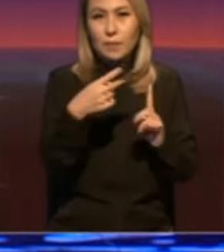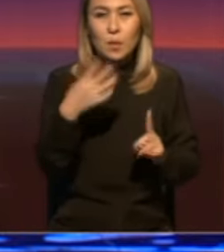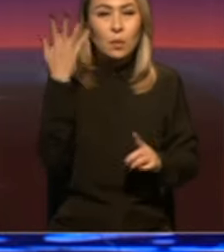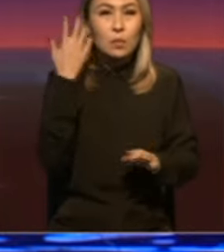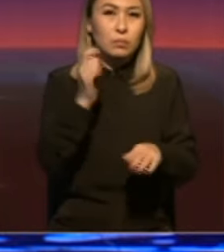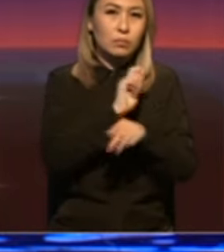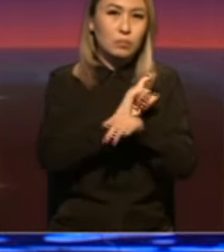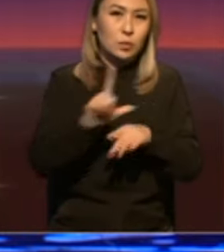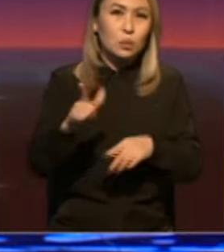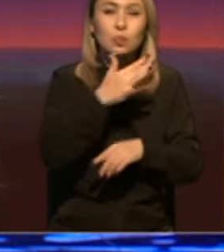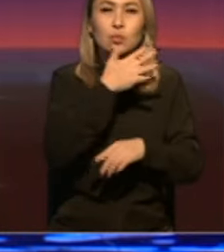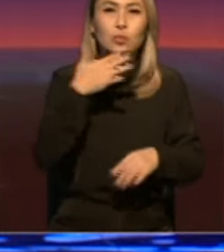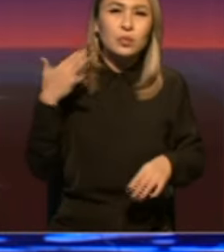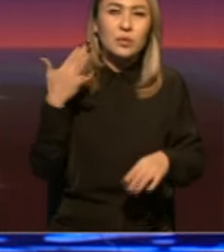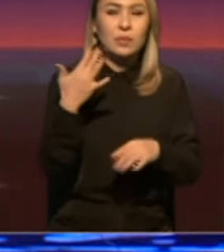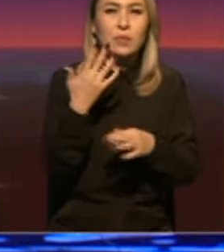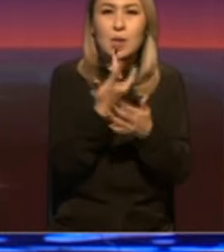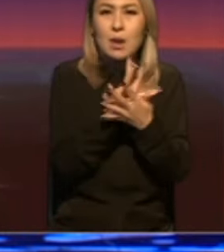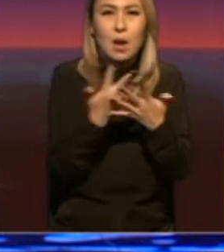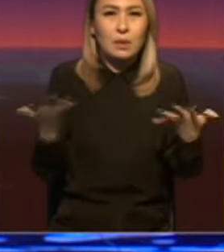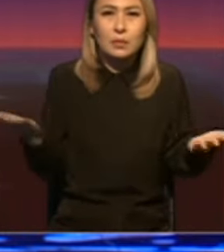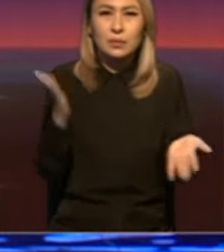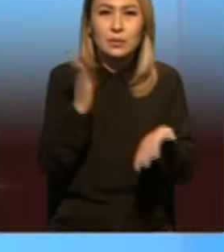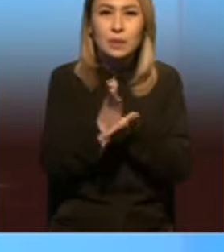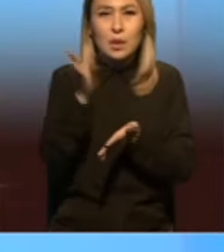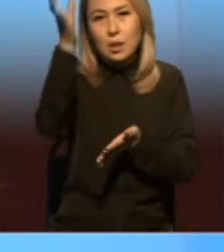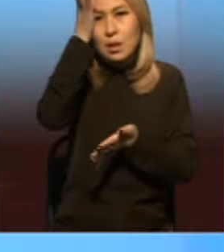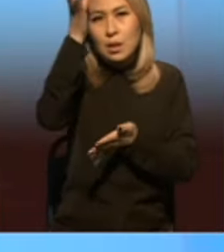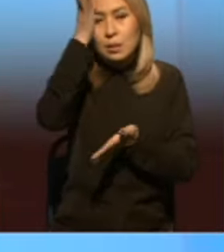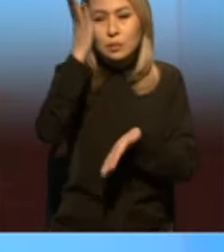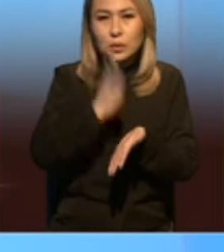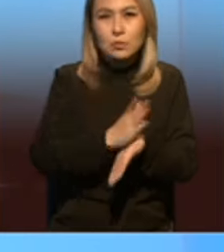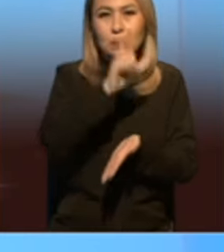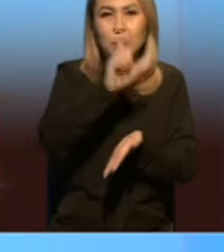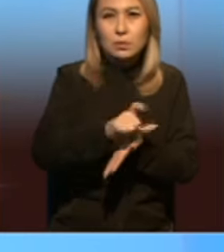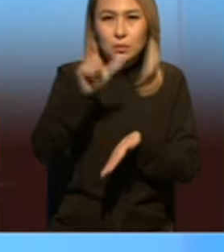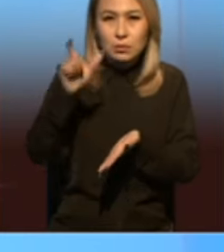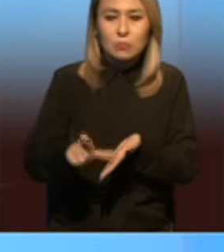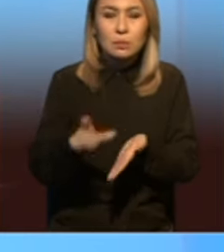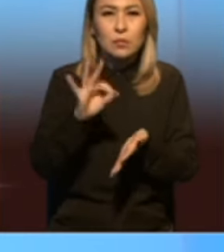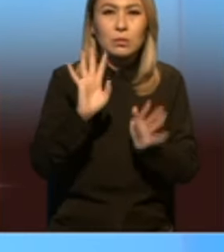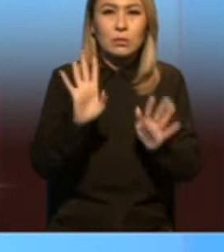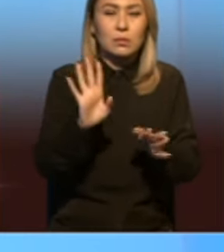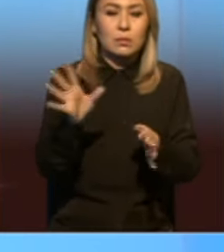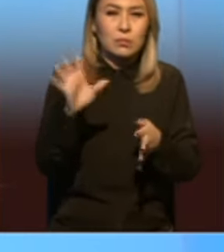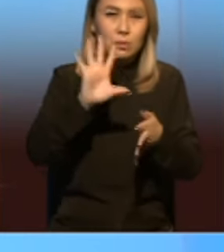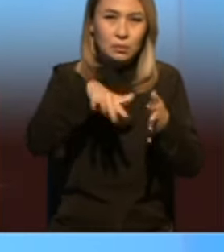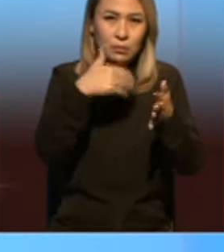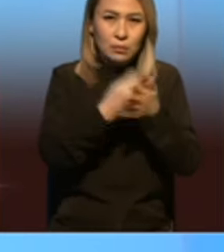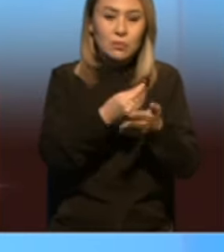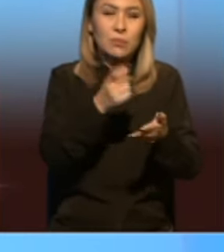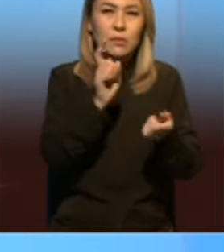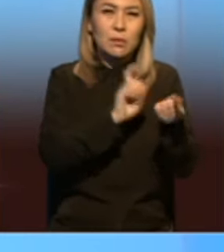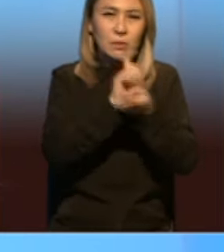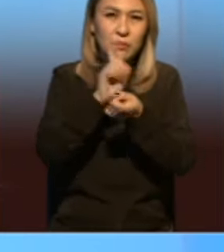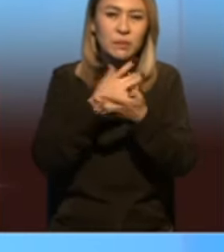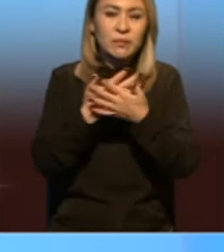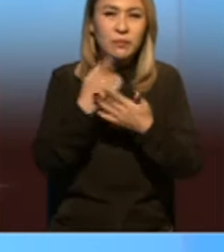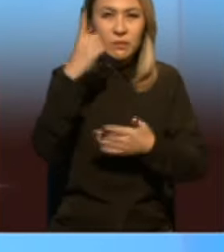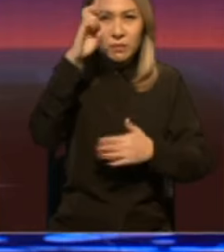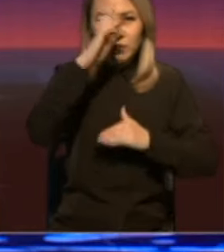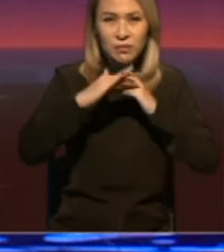бері қаншама нұсқа түсті. Қаншама ғылыми академиялар, ғалымдарымыз талқылады. Бірақ 40 пышақ болып келе жатырмыз. Біз өзіміз бір ел бола